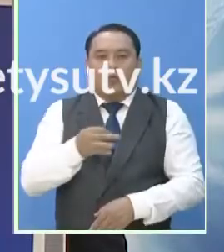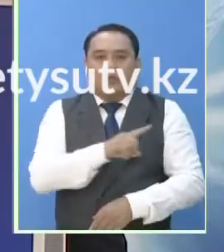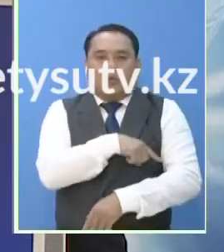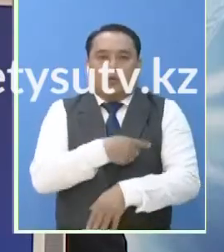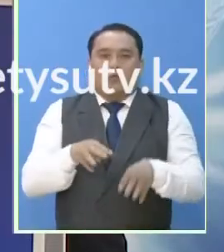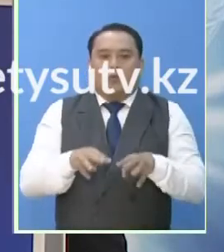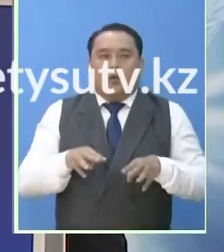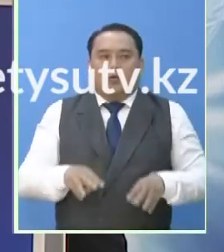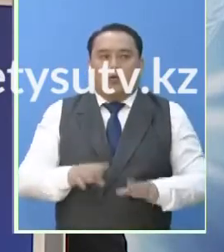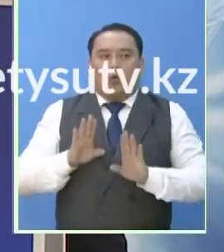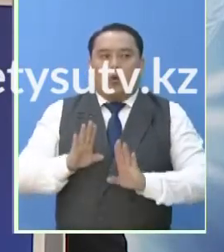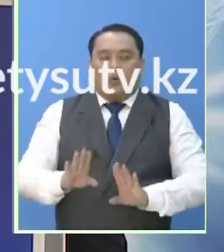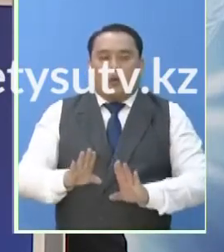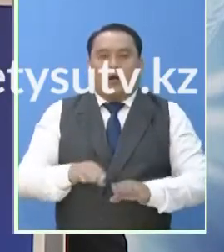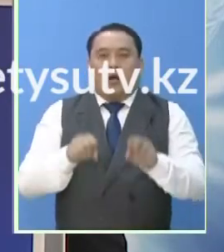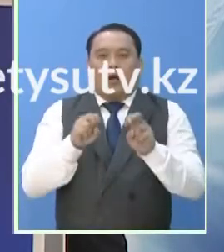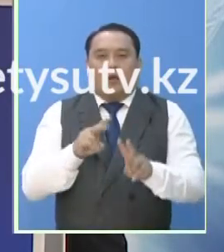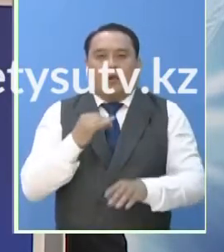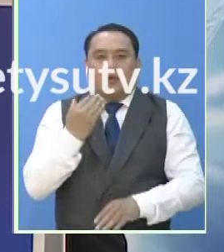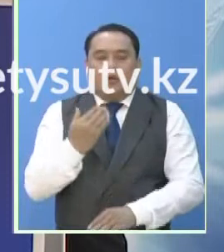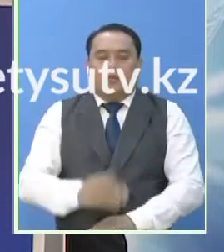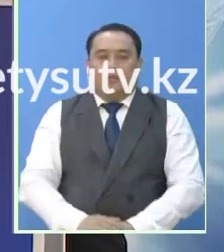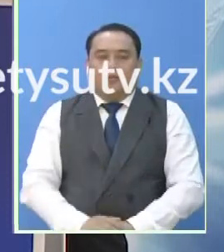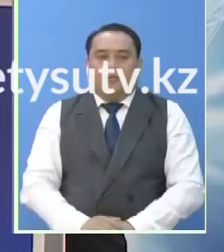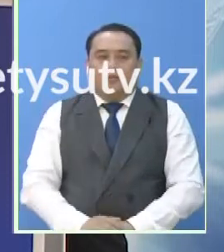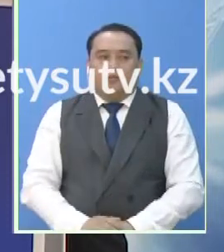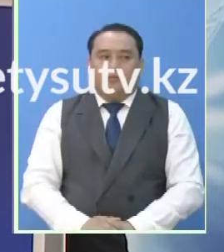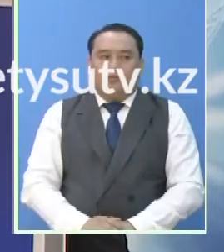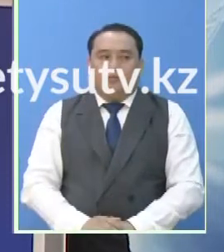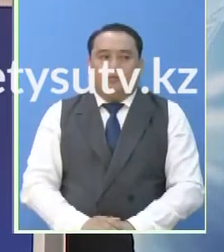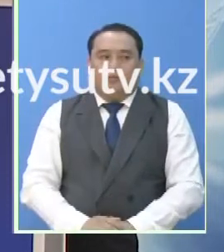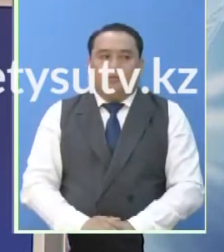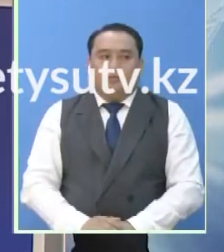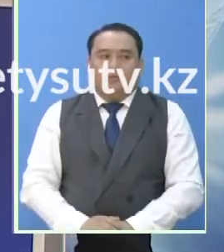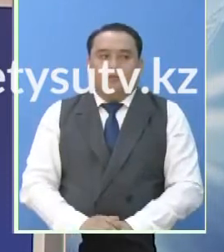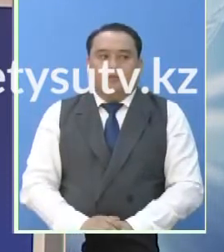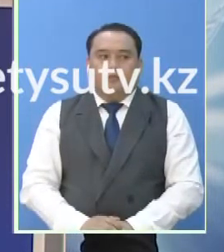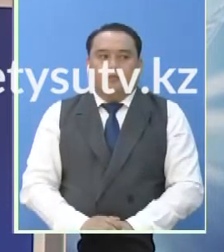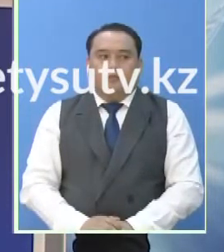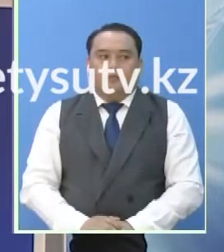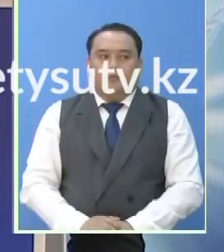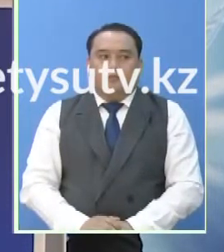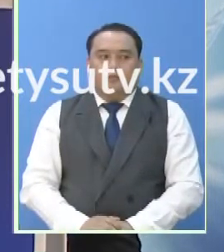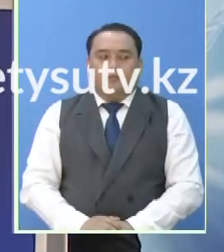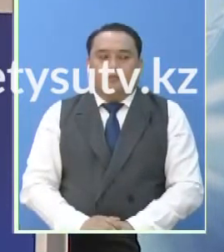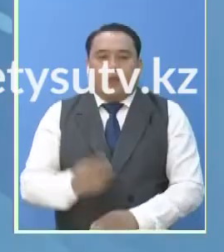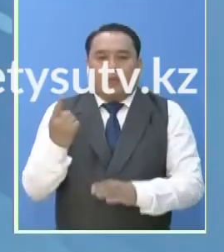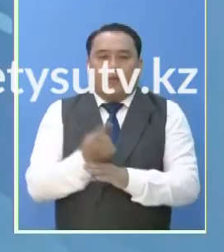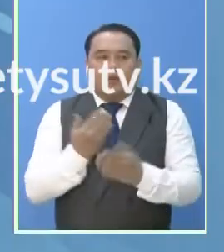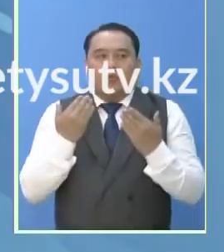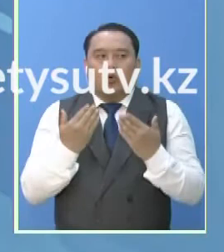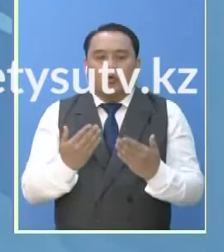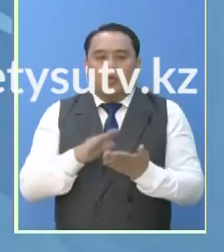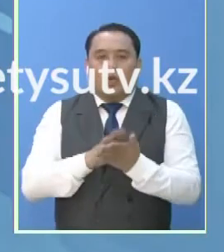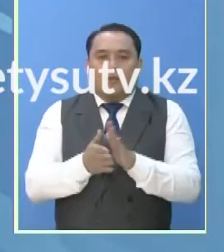сақтау басқармасы басшысының орынбасары Арман Серікұлы. Қош келдіңіздер. Саламатсыз ба? Ерғали Жақсыбекұлы, алдымен мынау